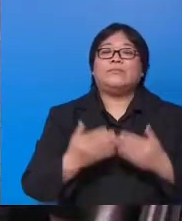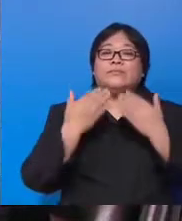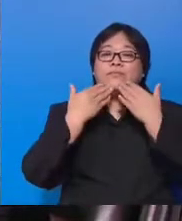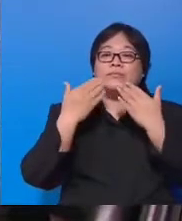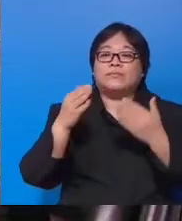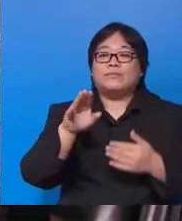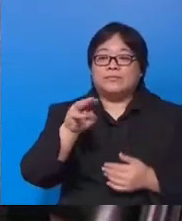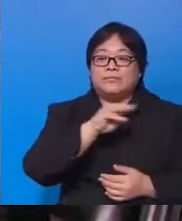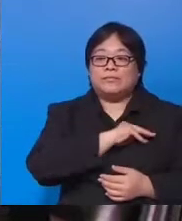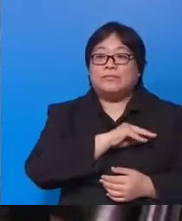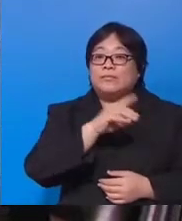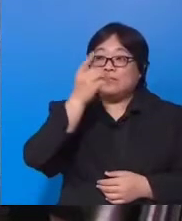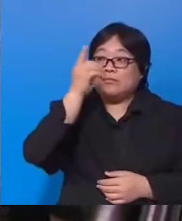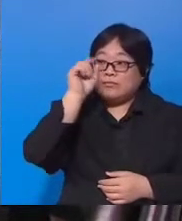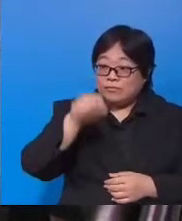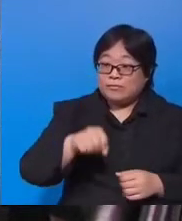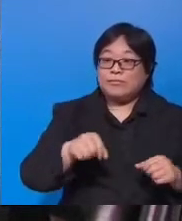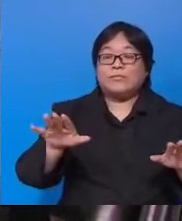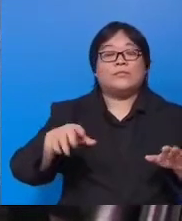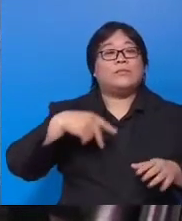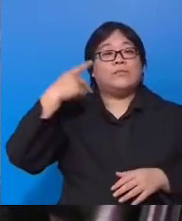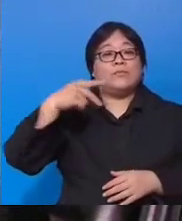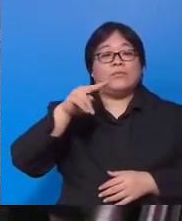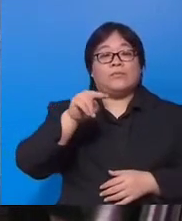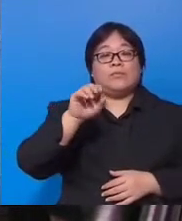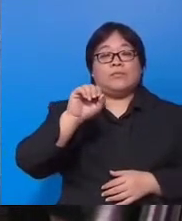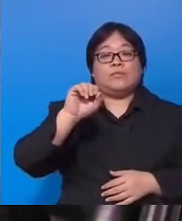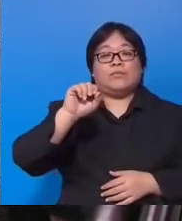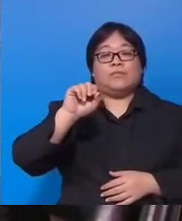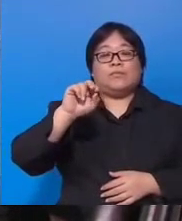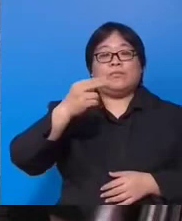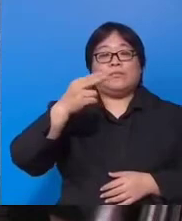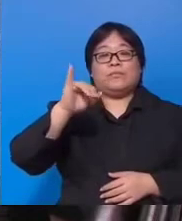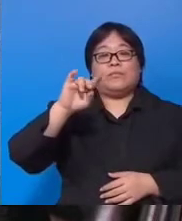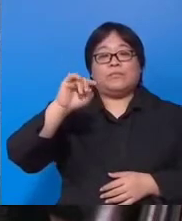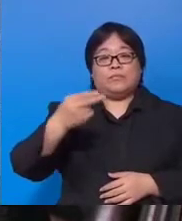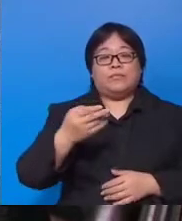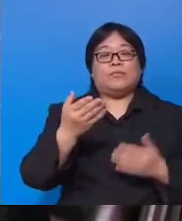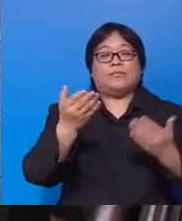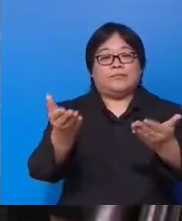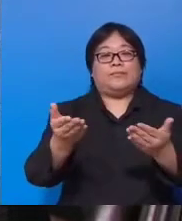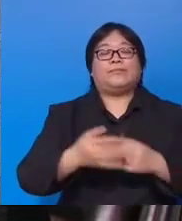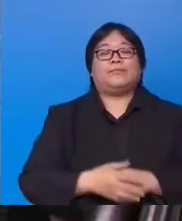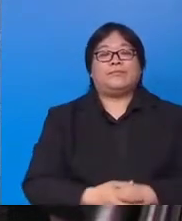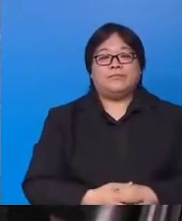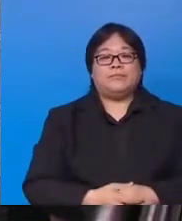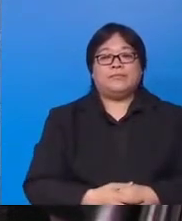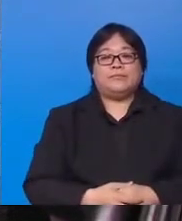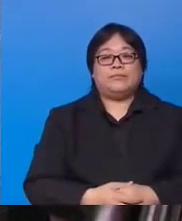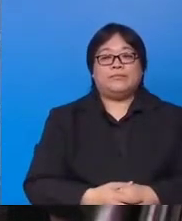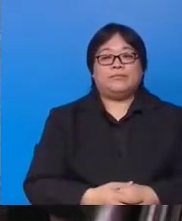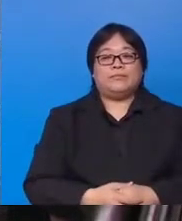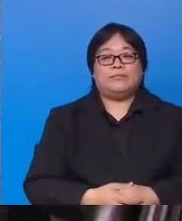Terima kasih Yang Menteri. Boleh. Puan Nuridah binti Muhammad Saleh.